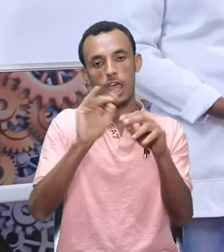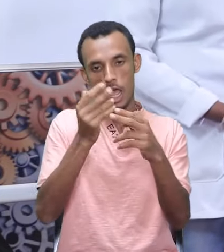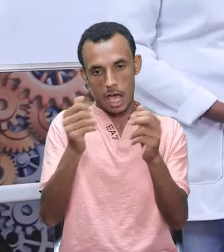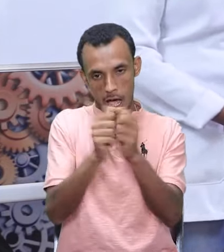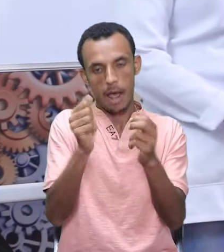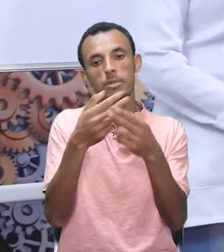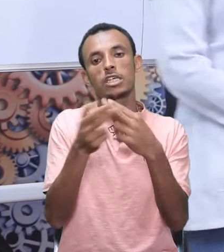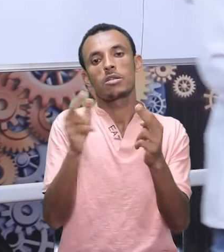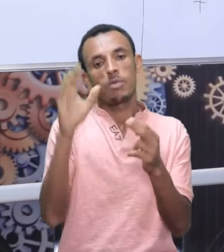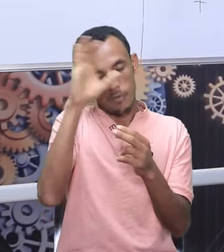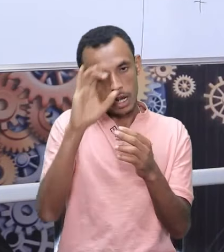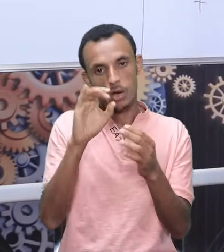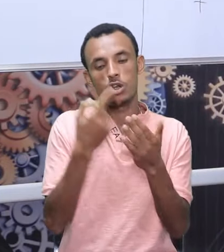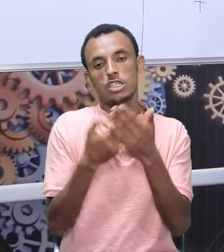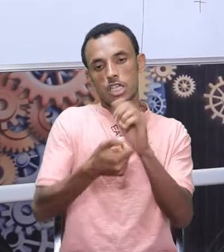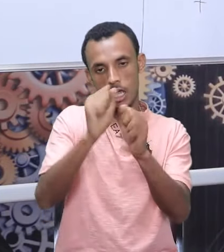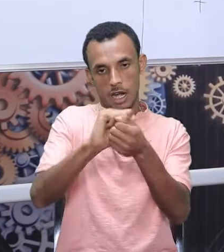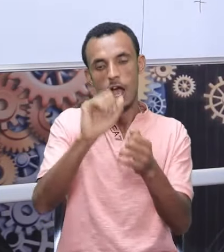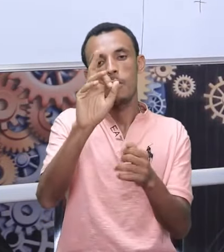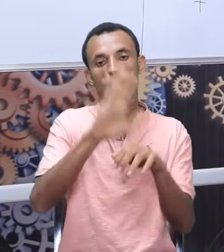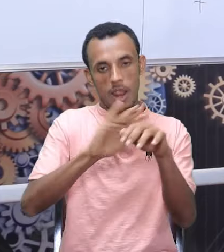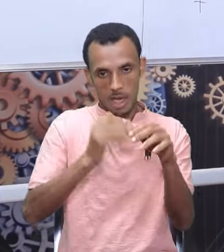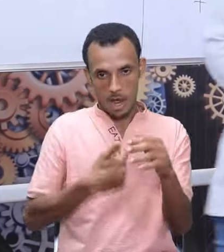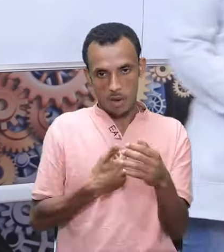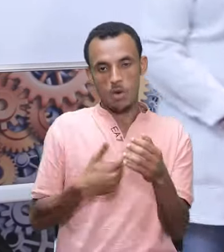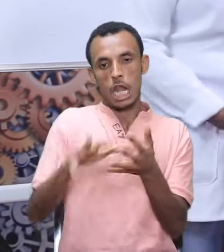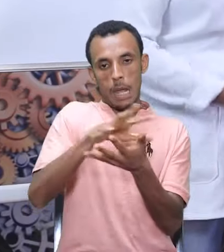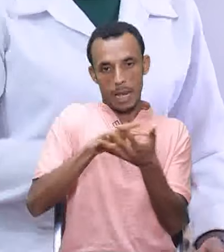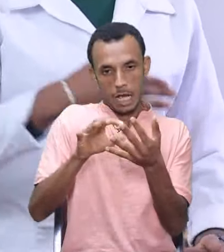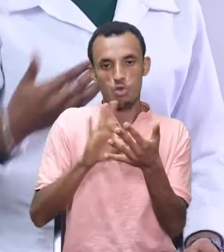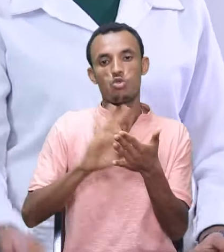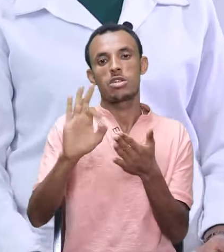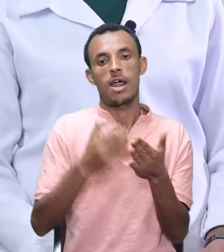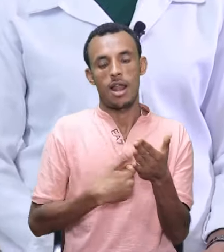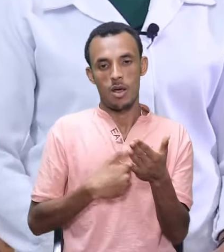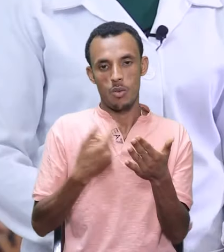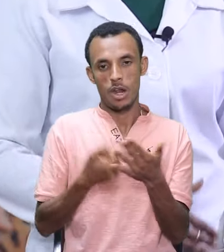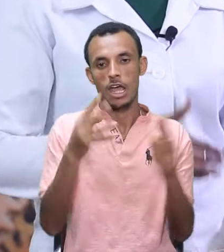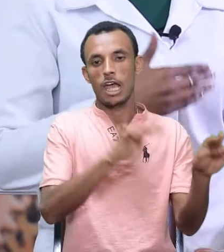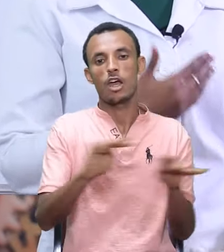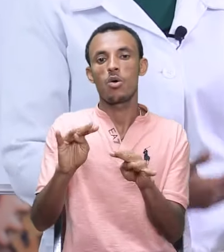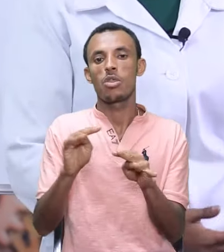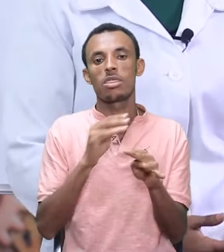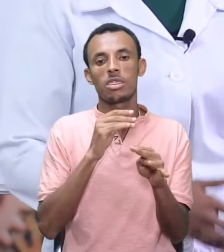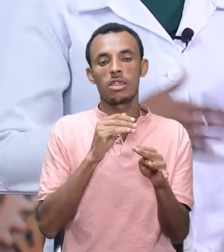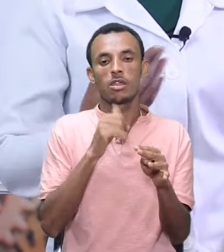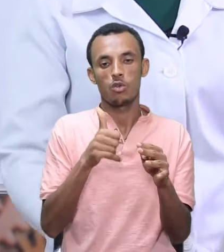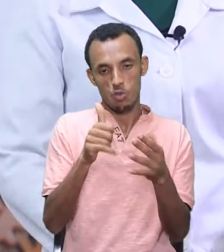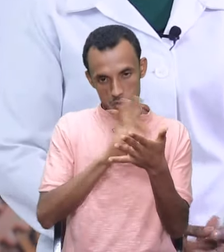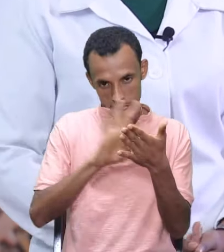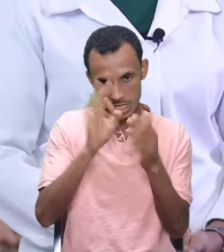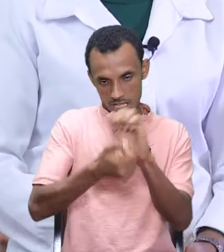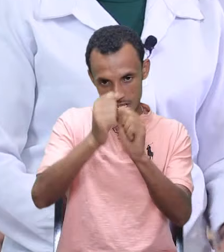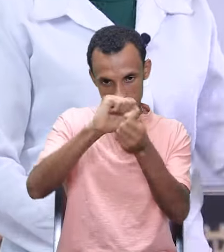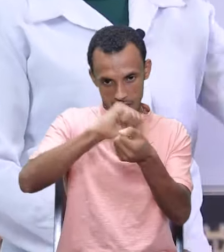ወደሱን ቀይራለን ሀመረው ላይ ያለውን መጀመሪያ ድብልቅ ቁጥር ነው ድብልቅ ቁጥር ወደ ህገወጥ መለወጥ አለበት ስለዚህ ድብልቅ ቁጥሩን ወደ